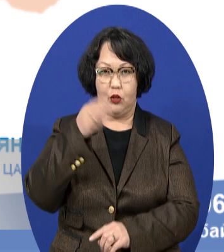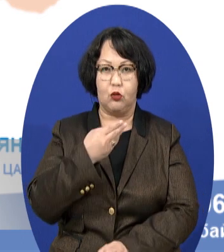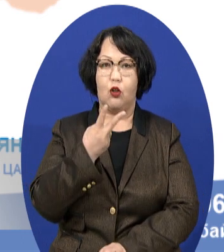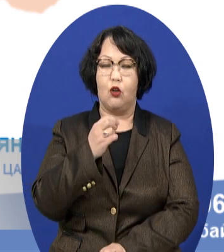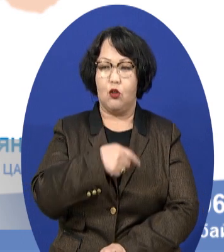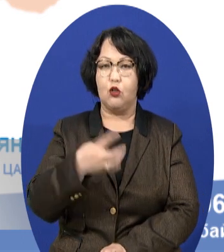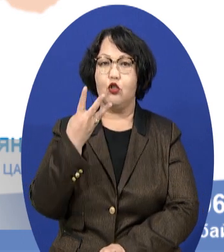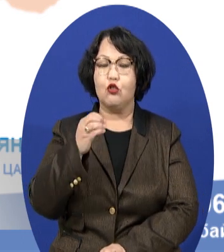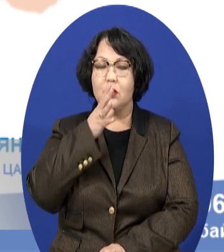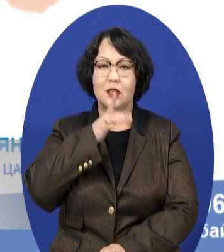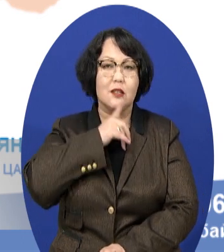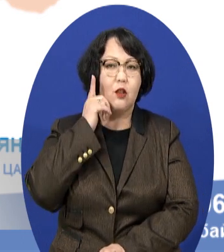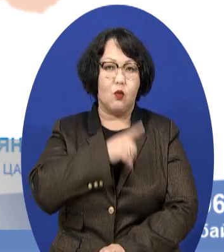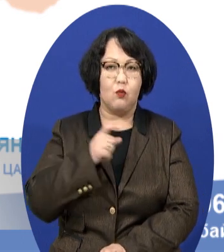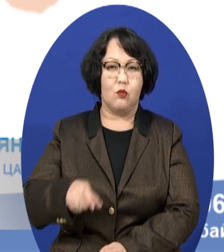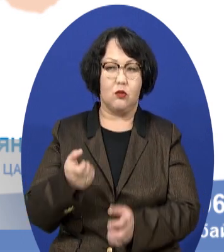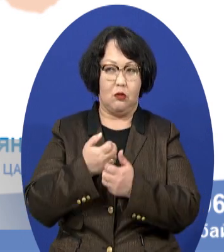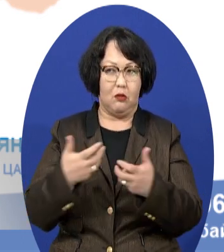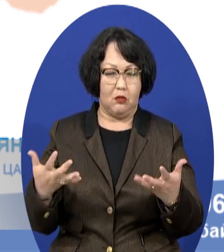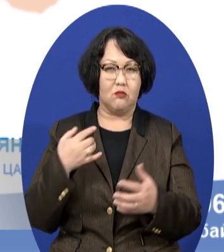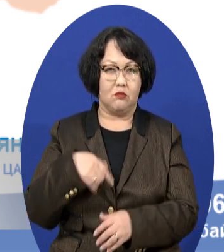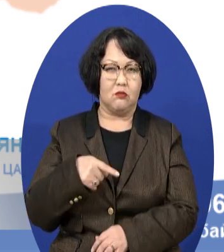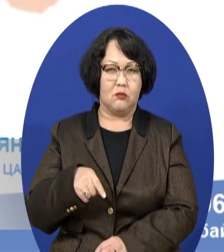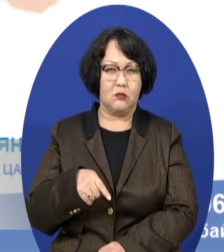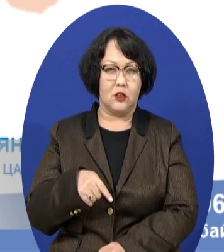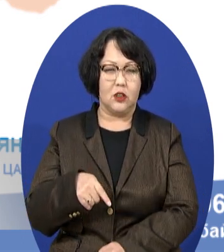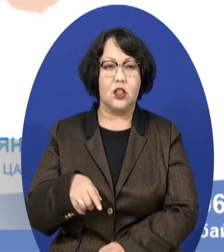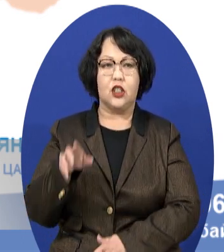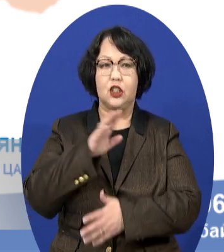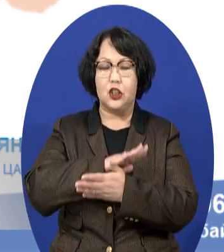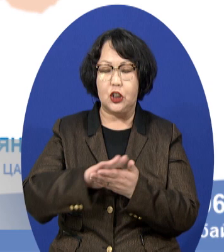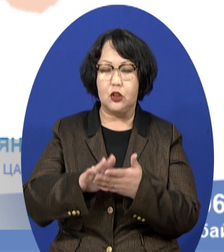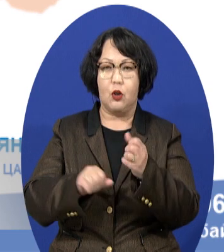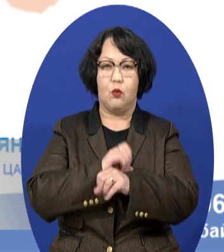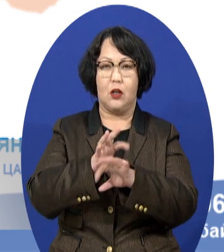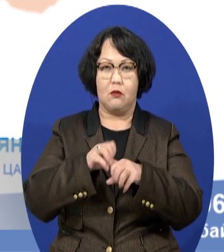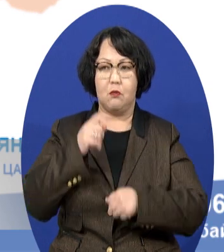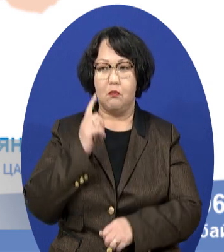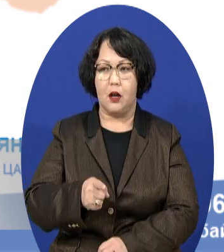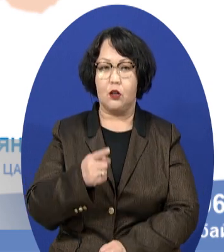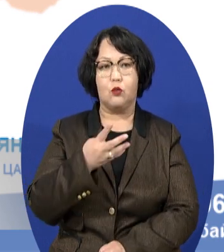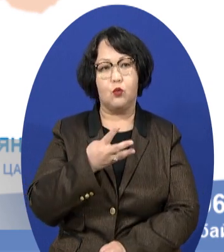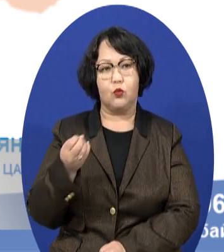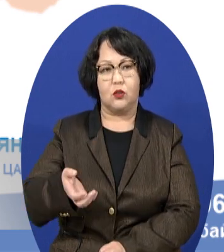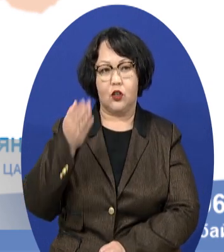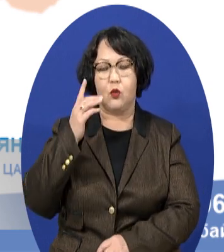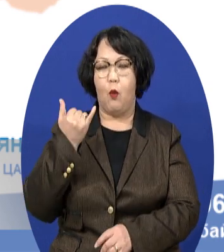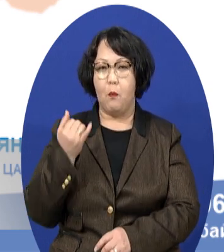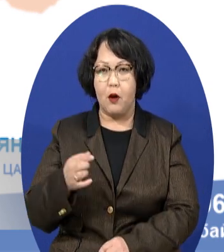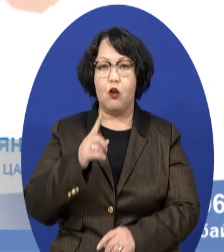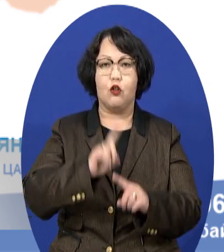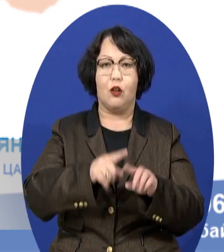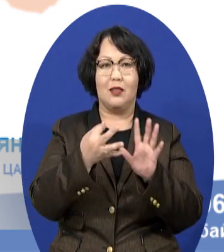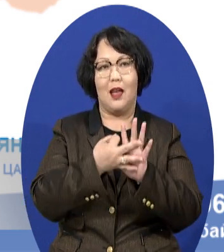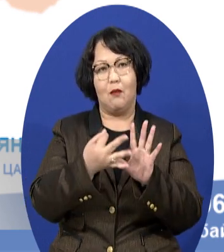насны залуучууд эзэлж байгаа нь анхаарал татдаг. Тэгэхээр шин тохиолдлын 1404 нийслэл хөдөө орон нутагт 864 тохиолдол